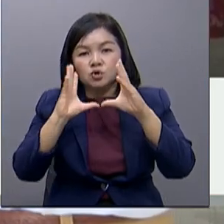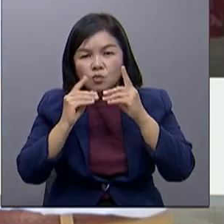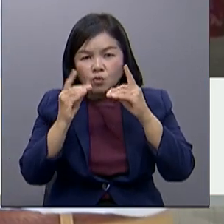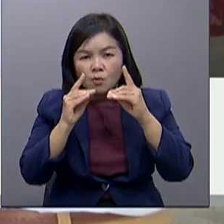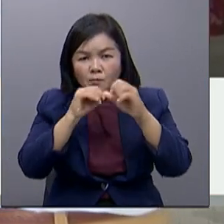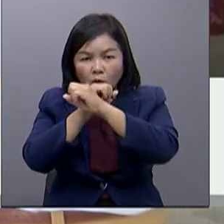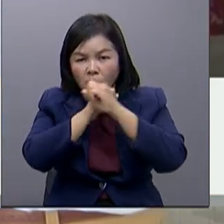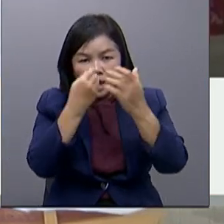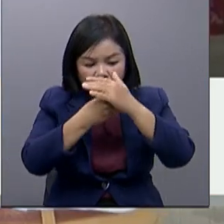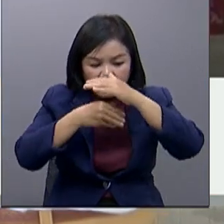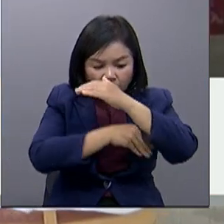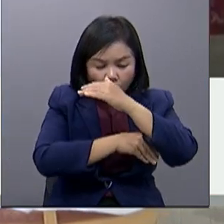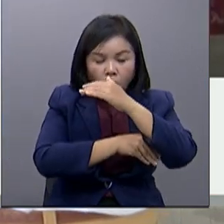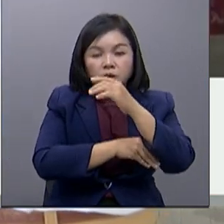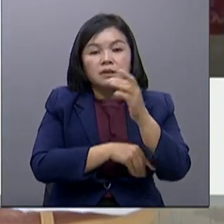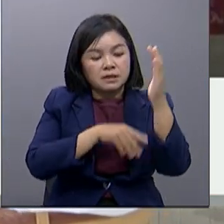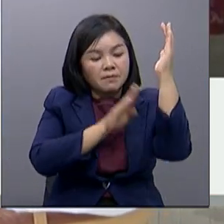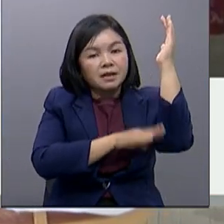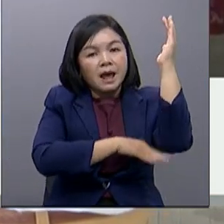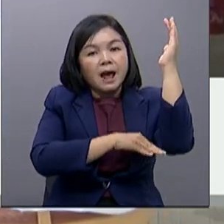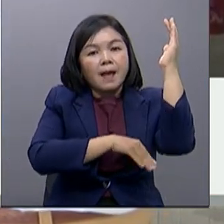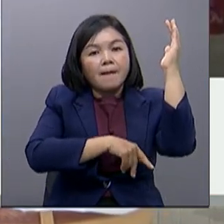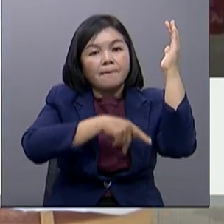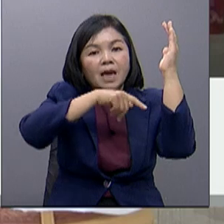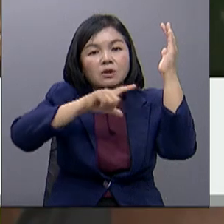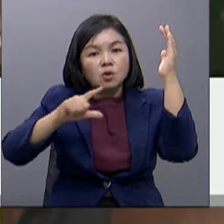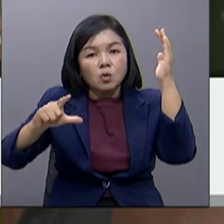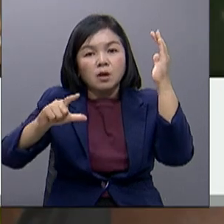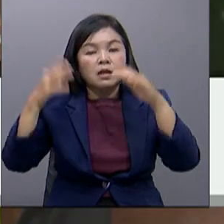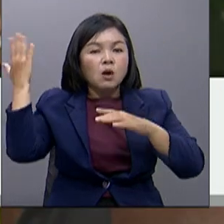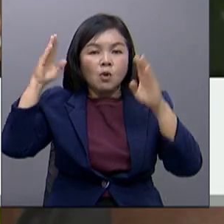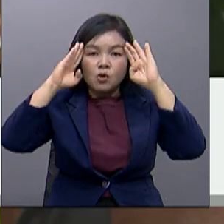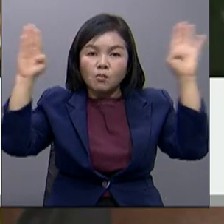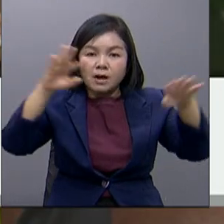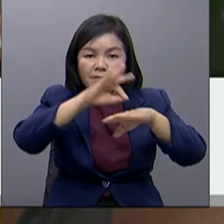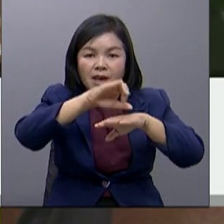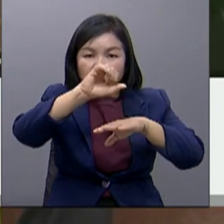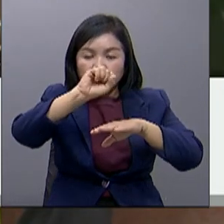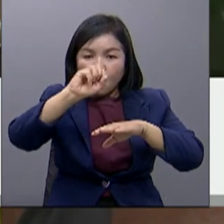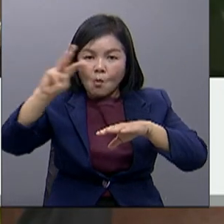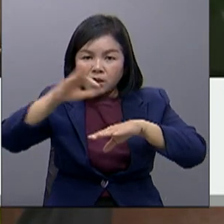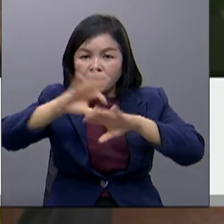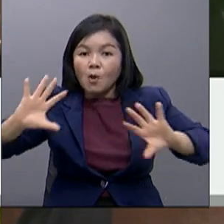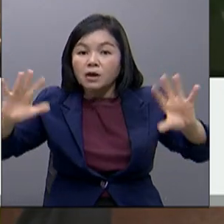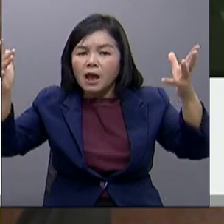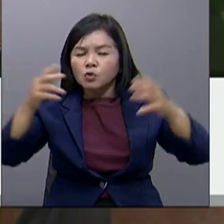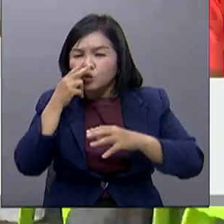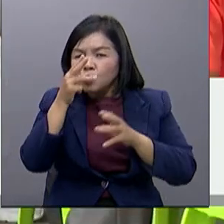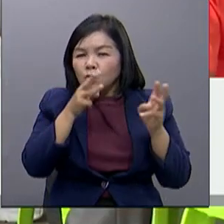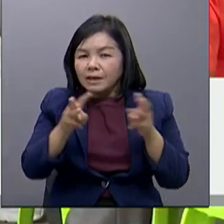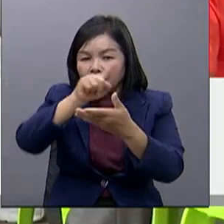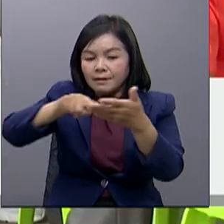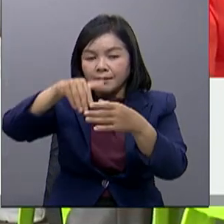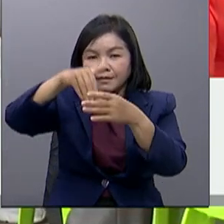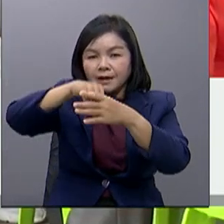พฤติกรรมมิตรชอบจังหวัดพัทลุงค่ะแล้วก็เป็นอดีตสวด้วยค่ะมองเกี่ยวกับเรื่องการเลือกสวระดับอำเภอในครั้งนี้ว่ามีการ